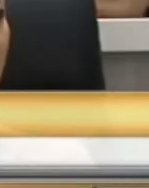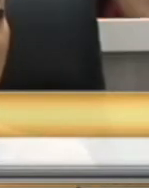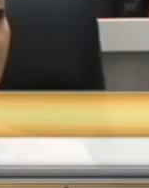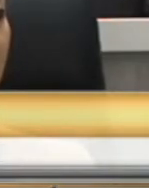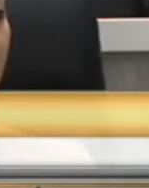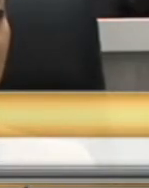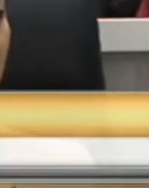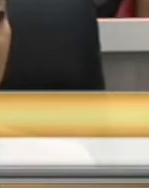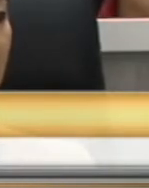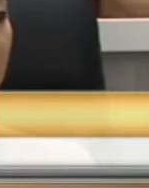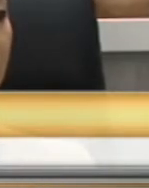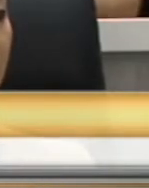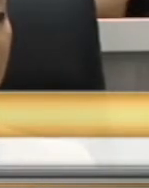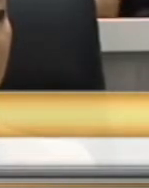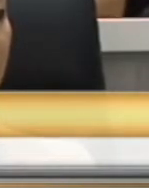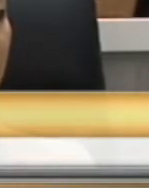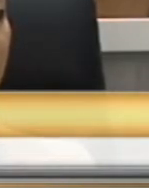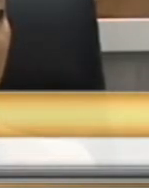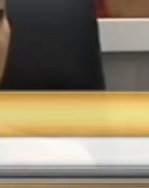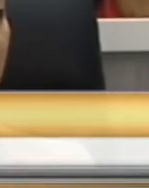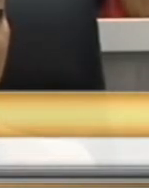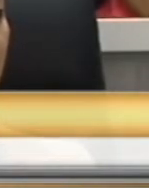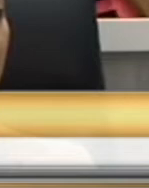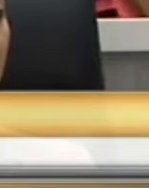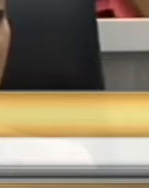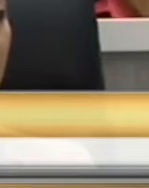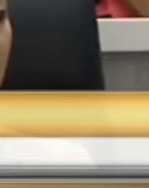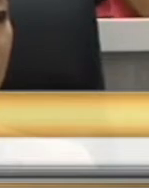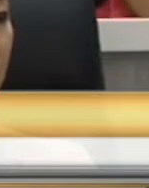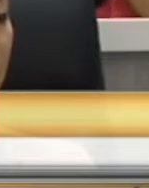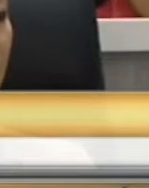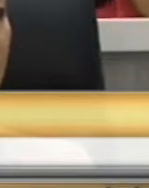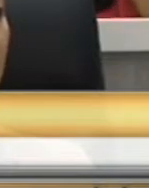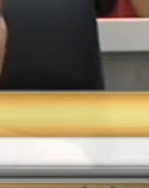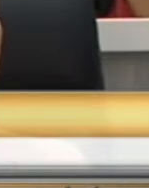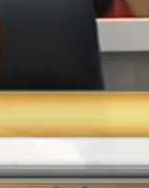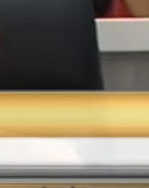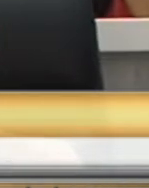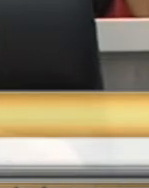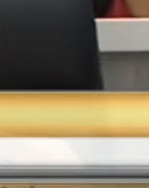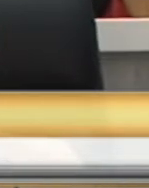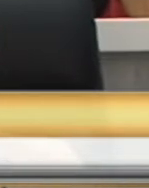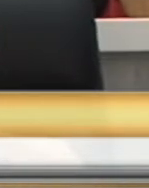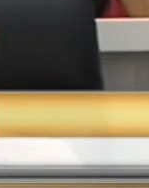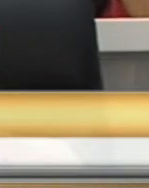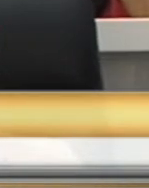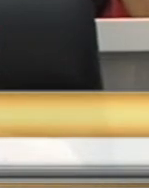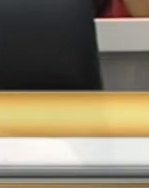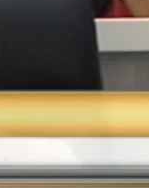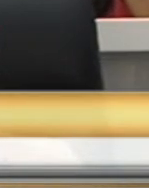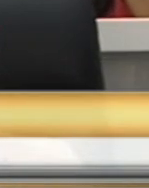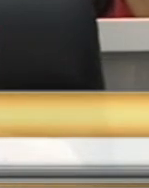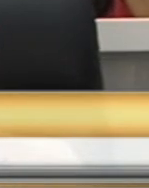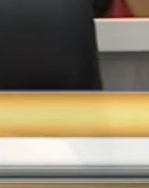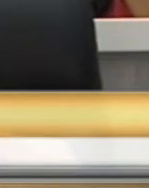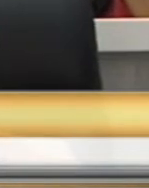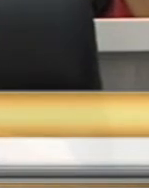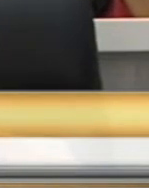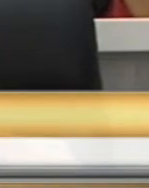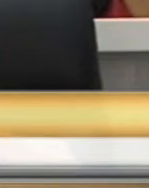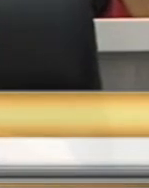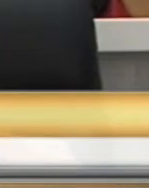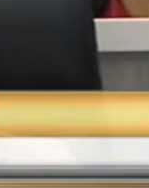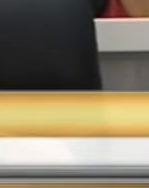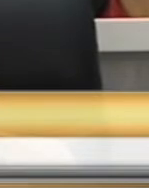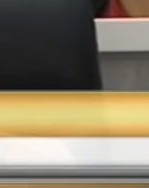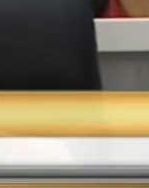แต่จริงๆผมเป็นนักการเมืองรุ่นน้องประธานนี่หลายต่อหลายปีผมโดนปฏิวัติไป2ครั้งแล้วนำม